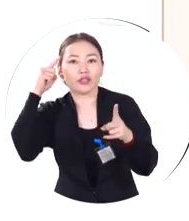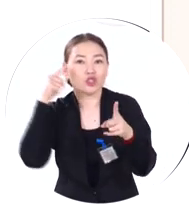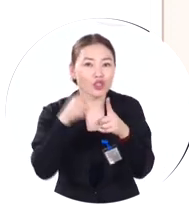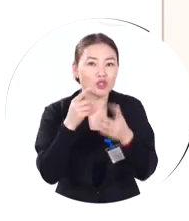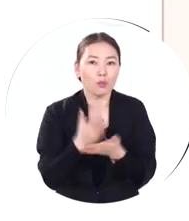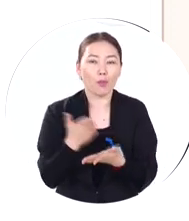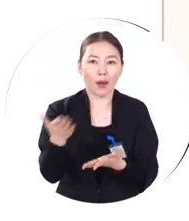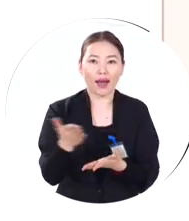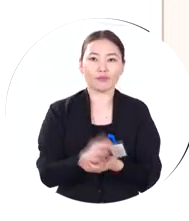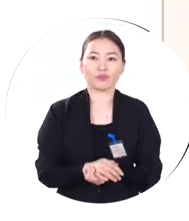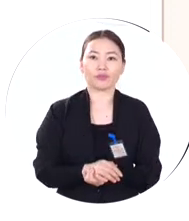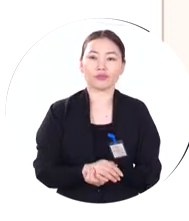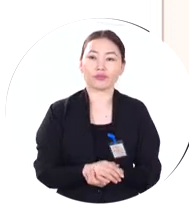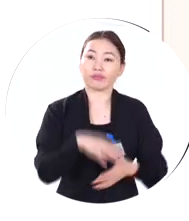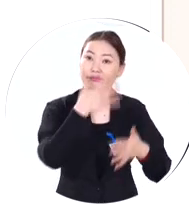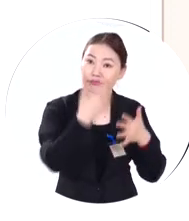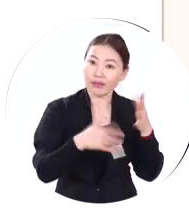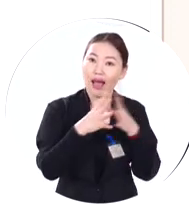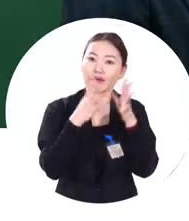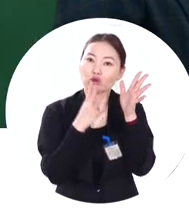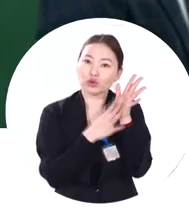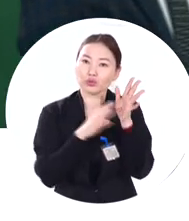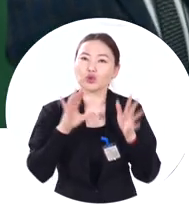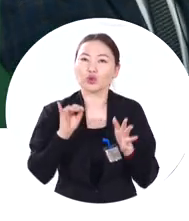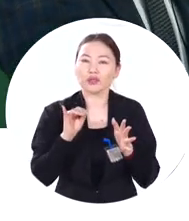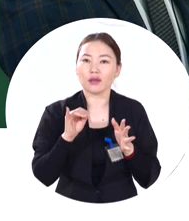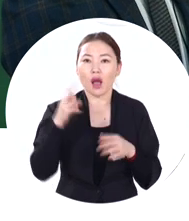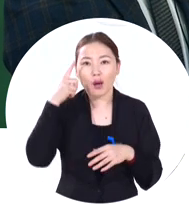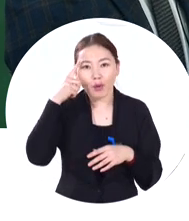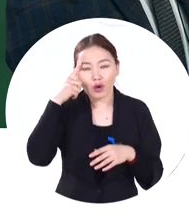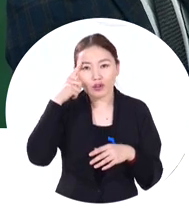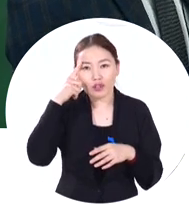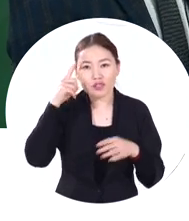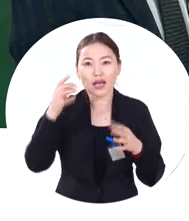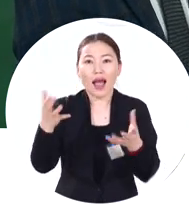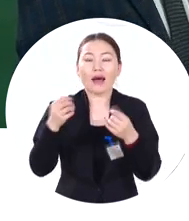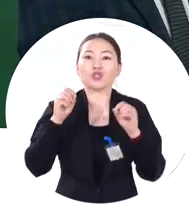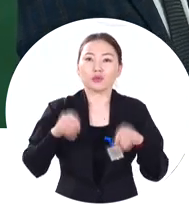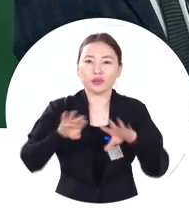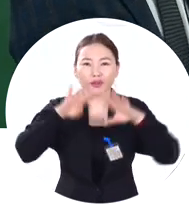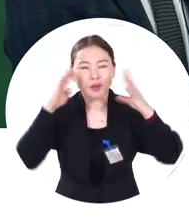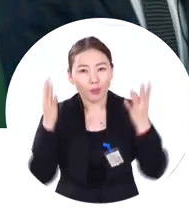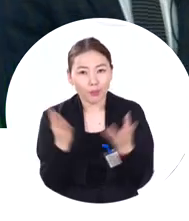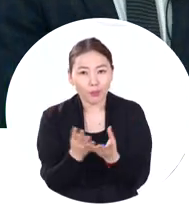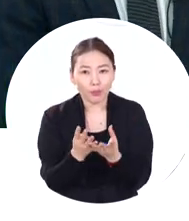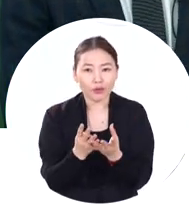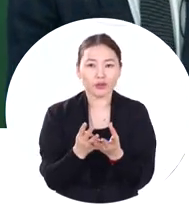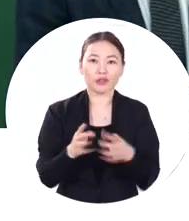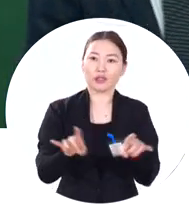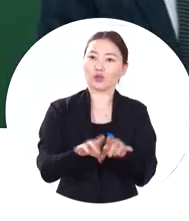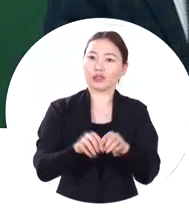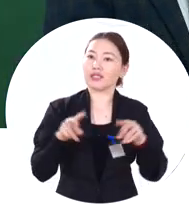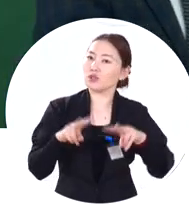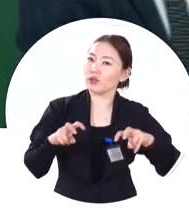мөнгө болгож авч болох бүхэл зүйлийн судалгаа багтсан. За, босоогийн нэг асуулт маань бол манжин төрөөс 1901 онд